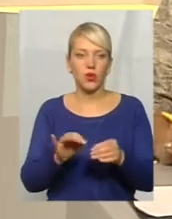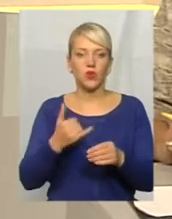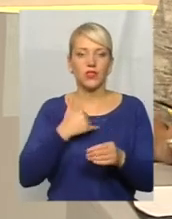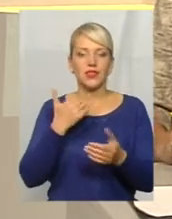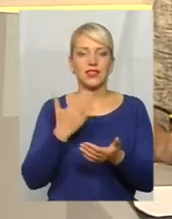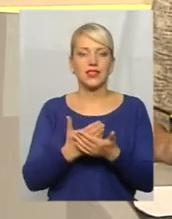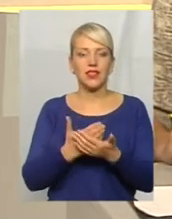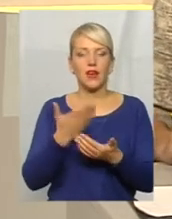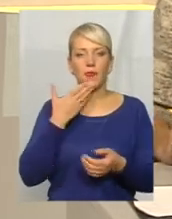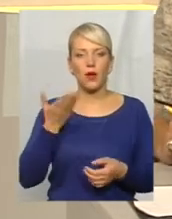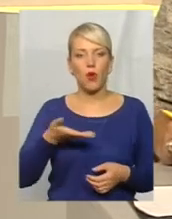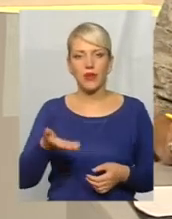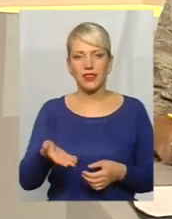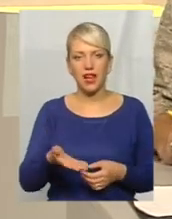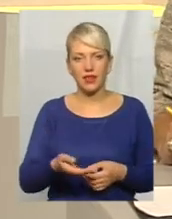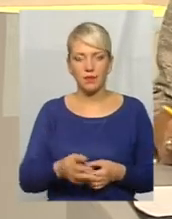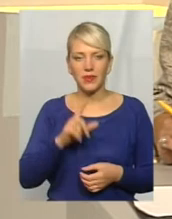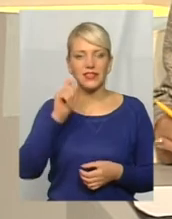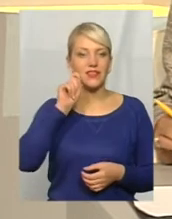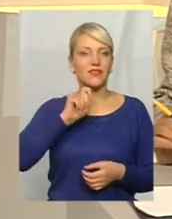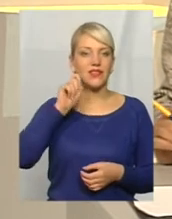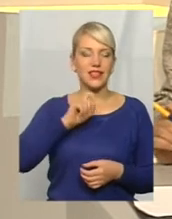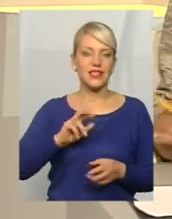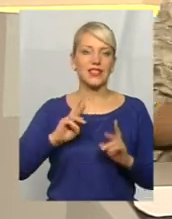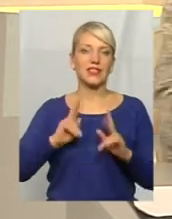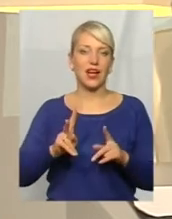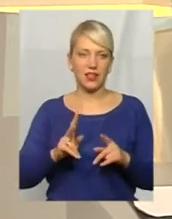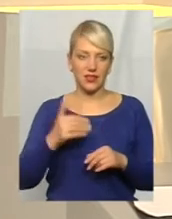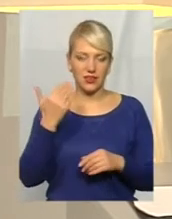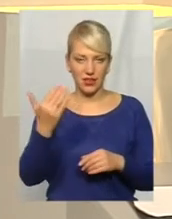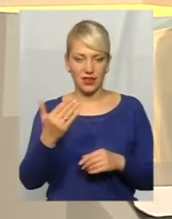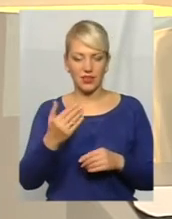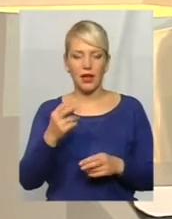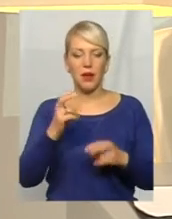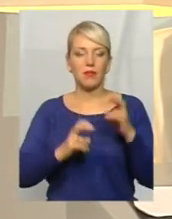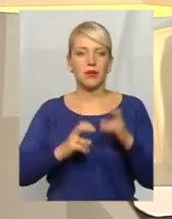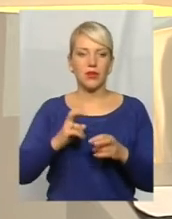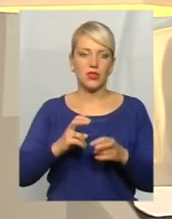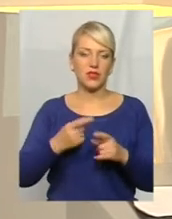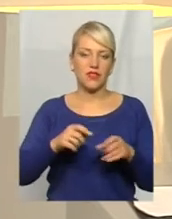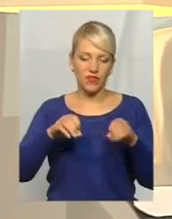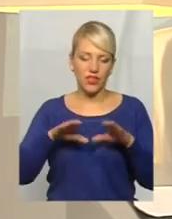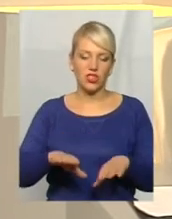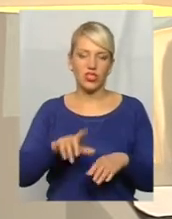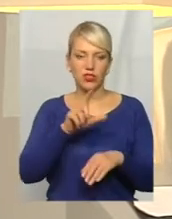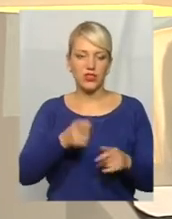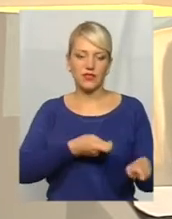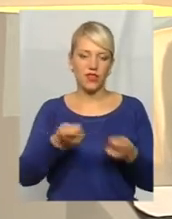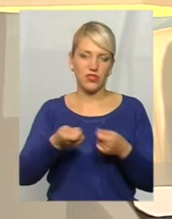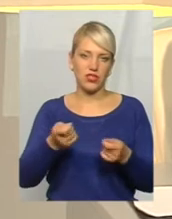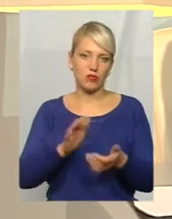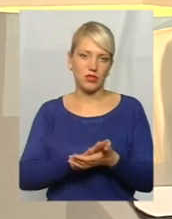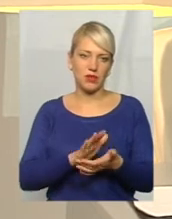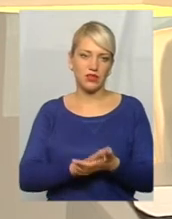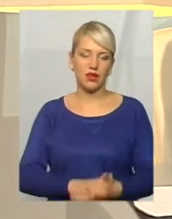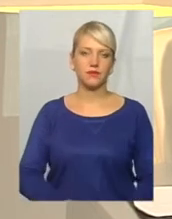є коментар з Вінниці, як їхнє підприємство «Ековін» вирішило питання з вивозом сміття. Прошу, будь